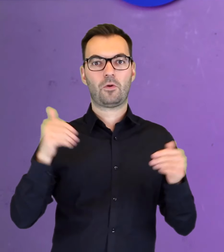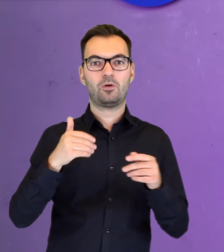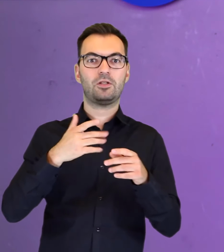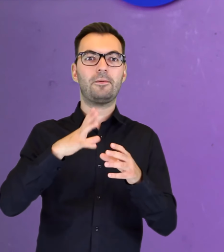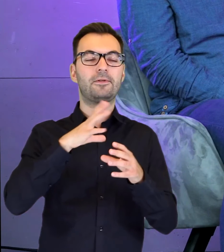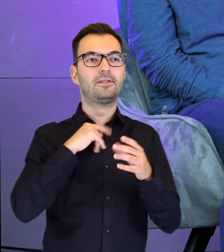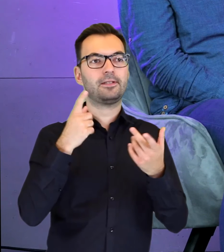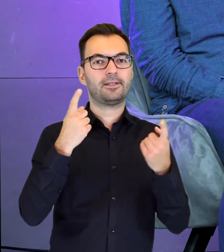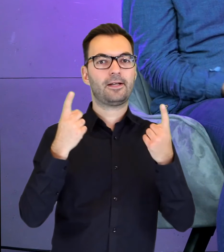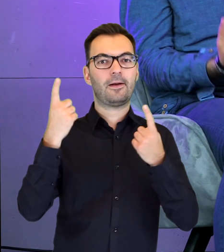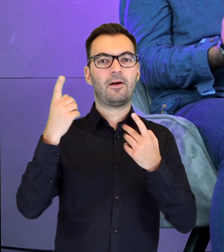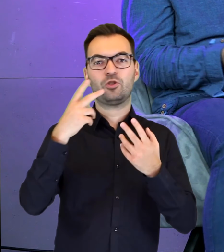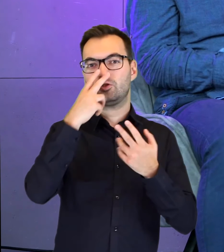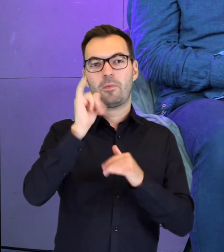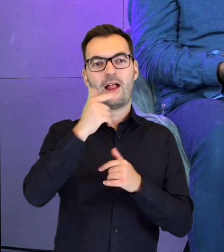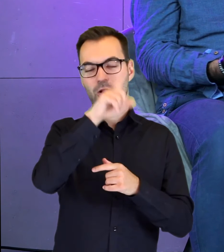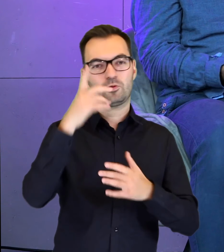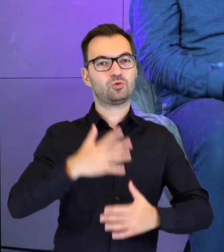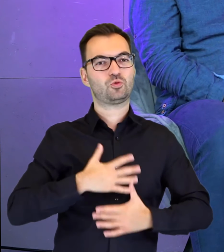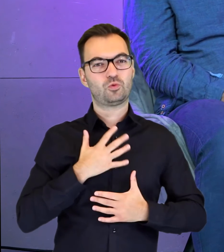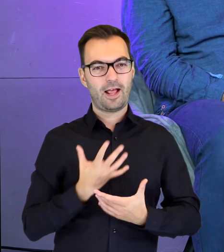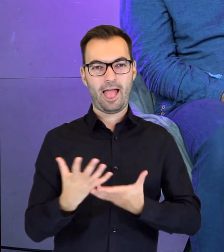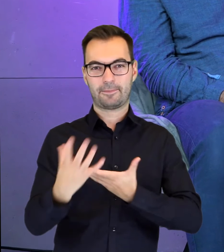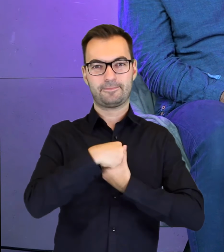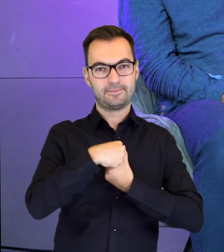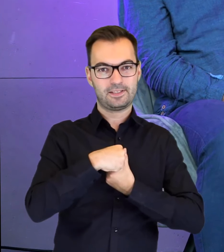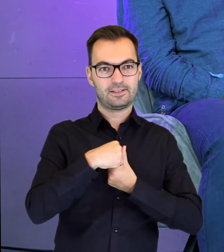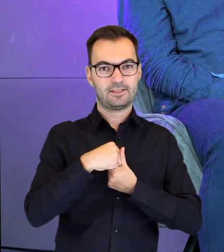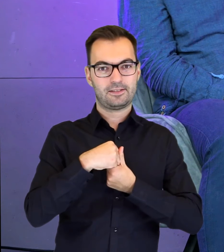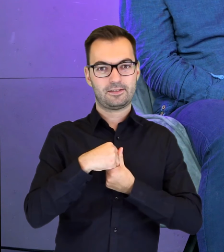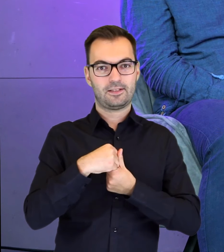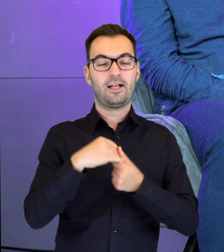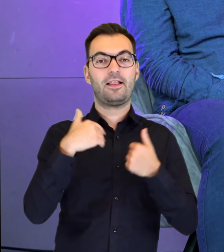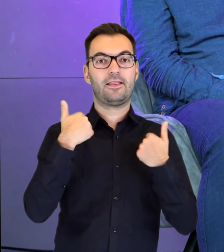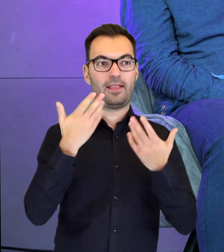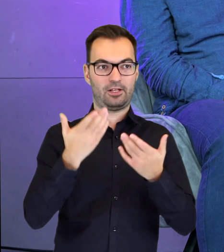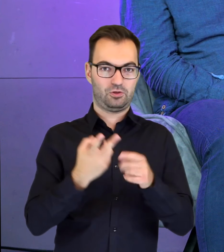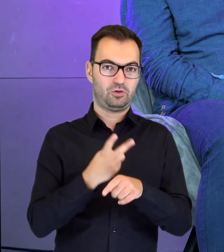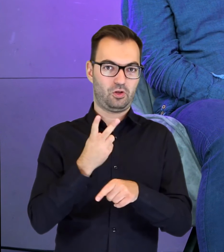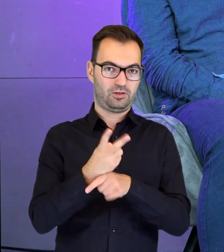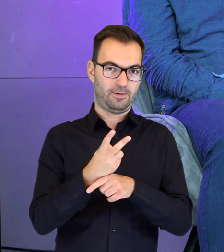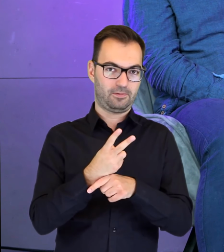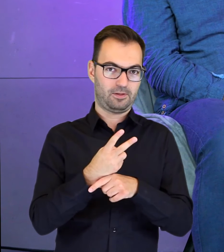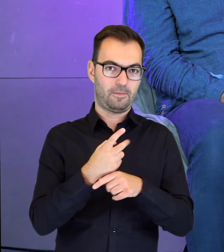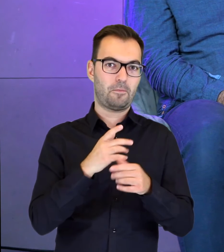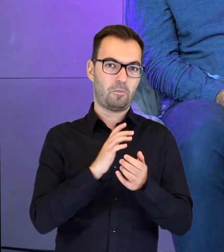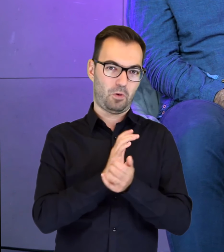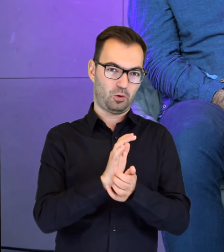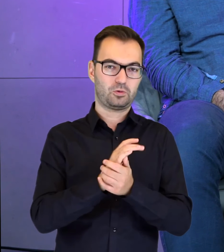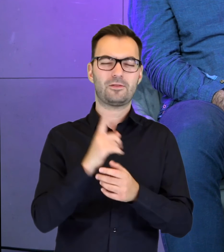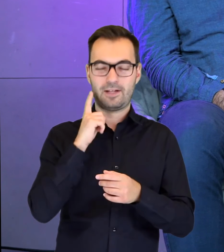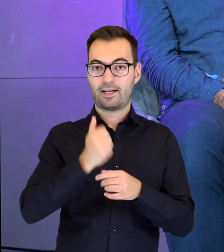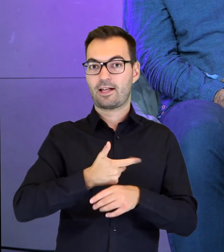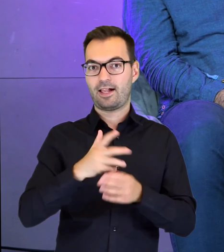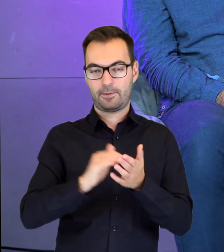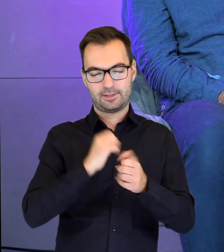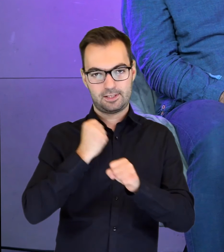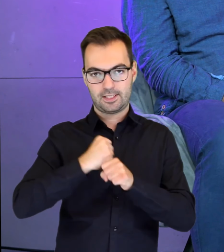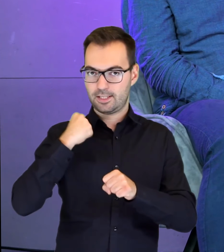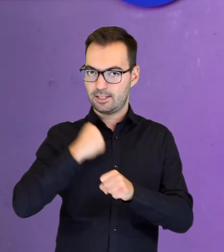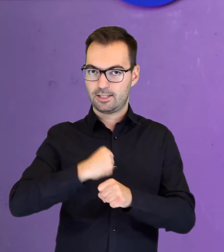fantastyczne fantastyczne że możemy wejść w tę innych osób i stworzyć produkt który będzie dostałem I